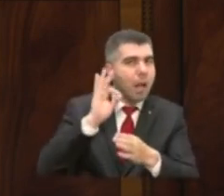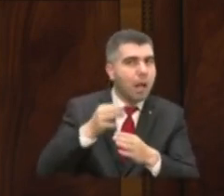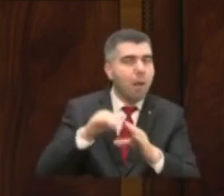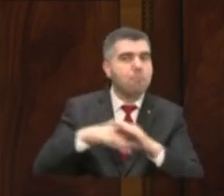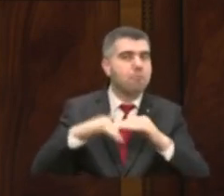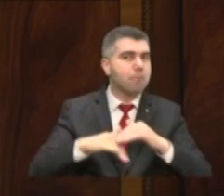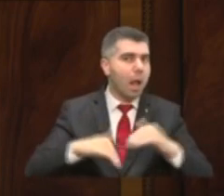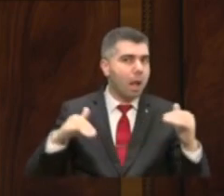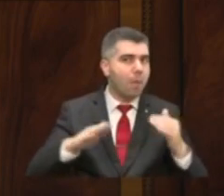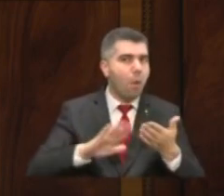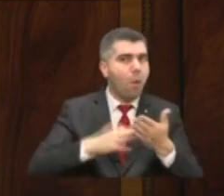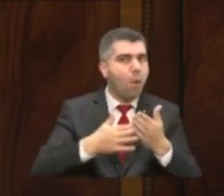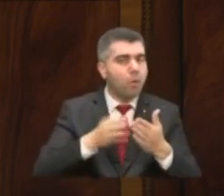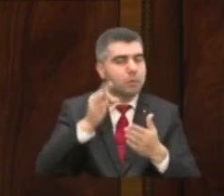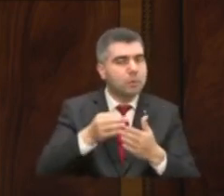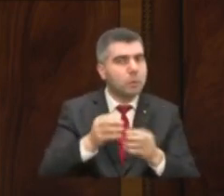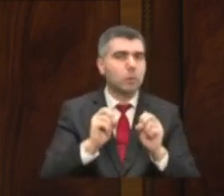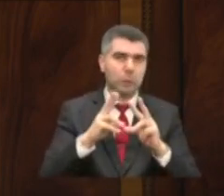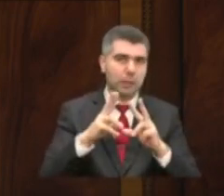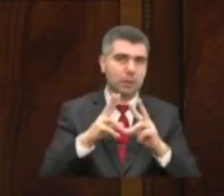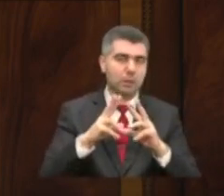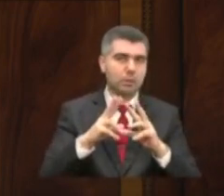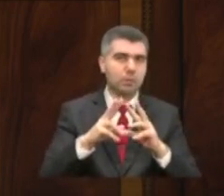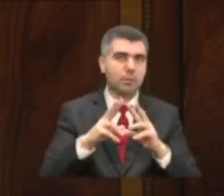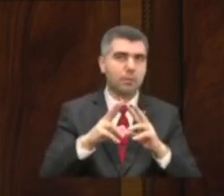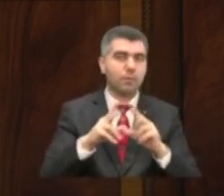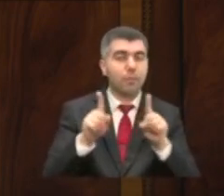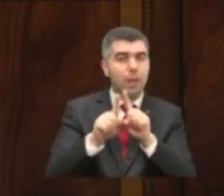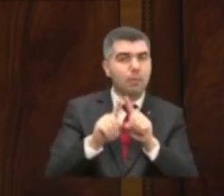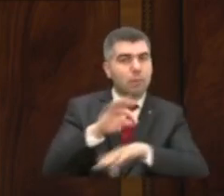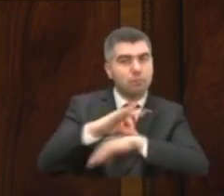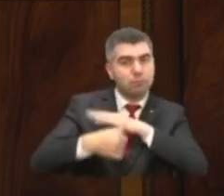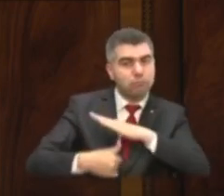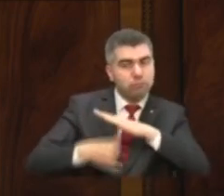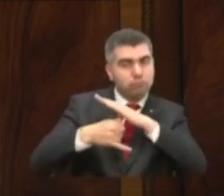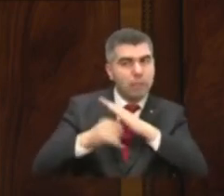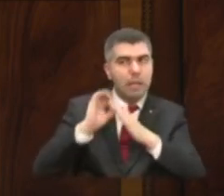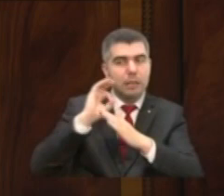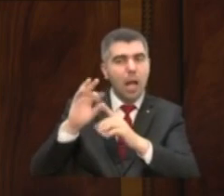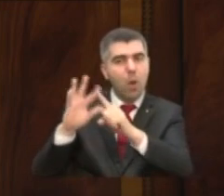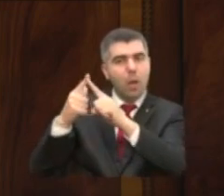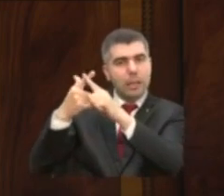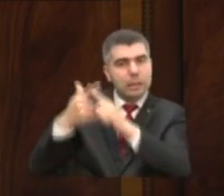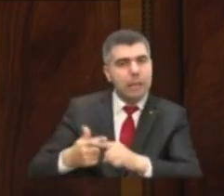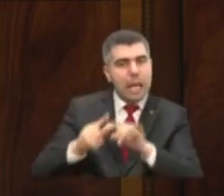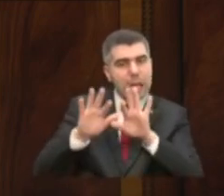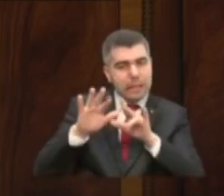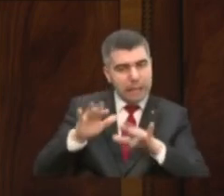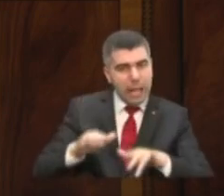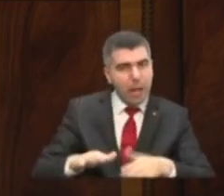البرلمانيين وأيضا ملاحظات مجلس الأعلى الحسابات التي هي آراء وملاحظات يجب